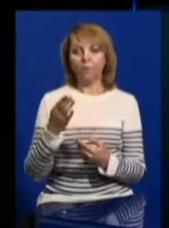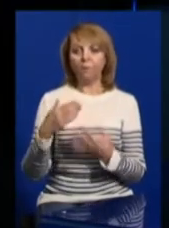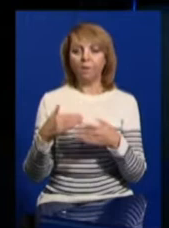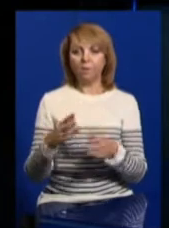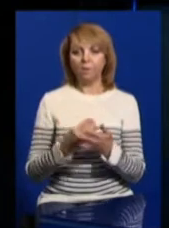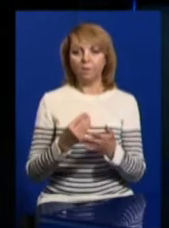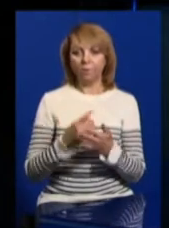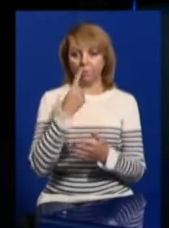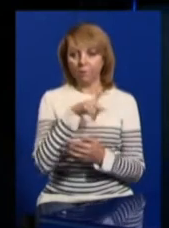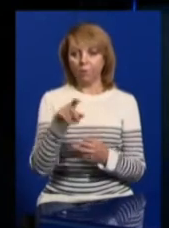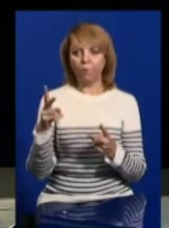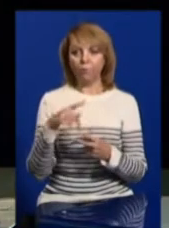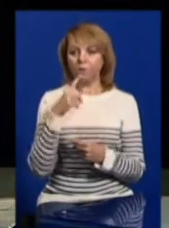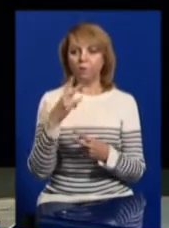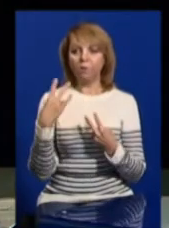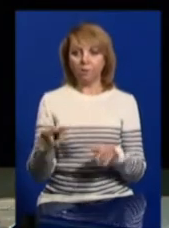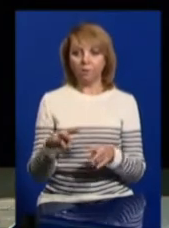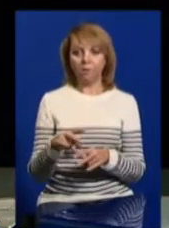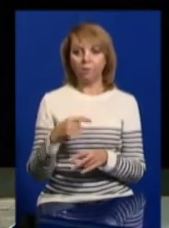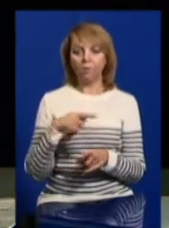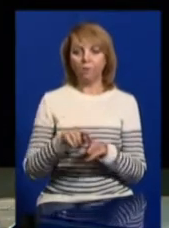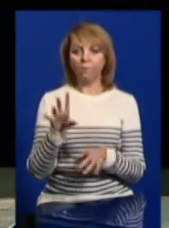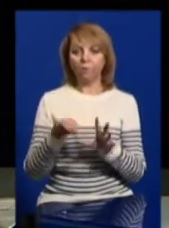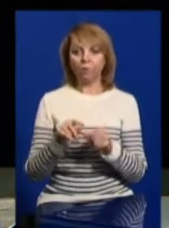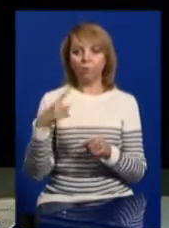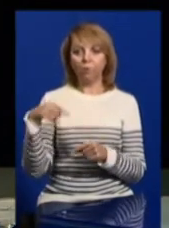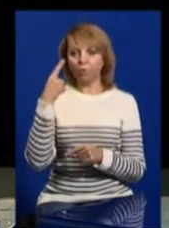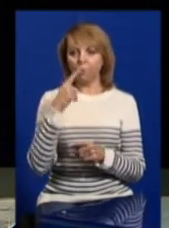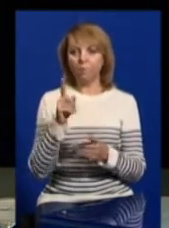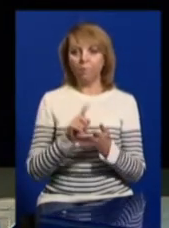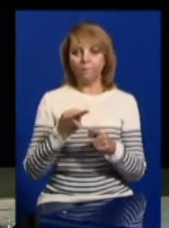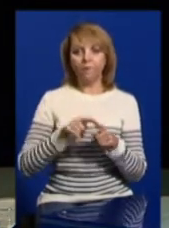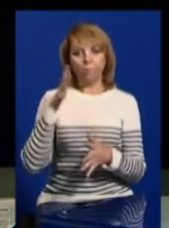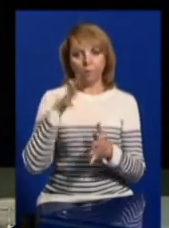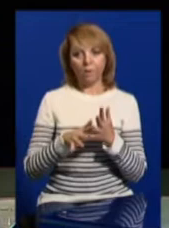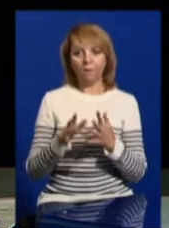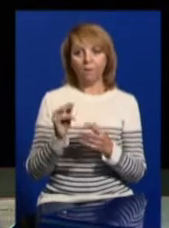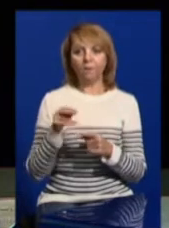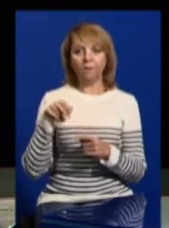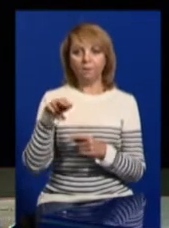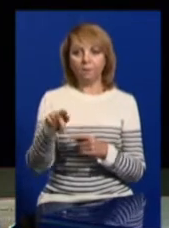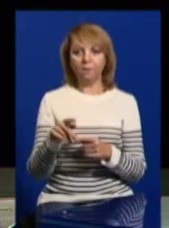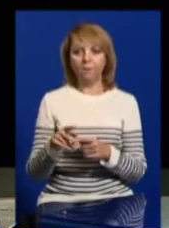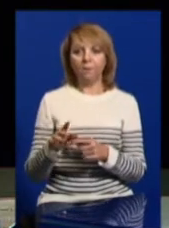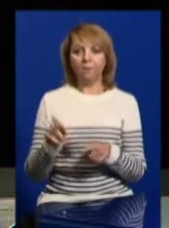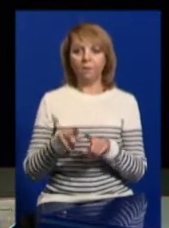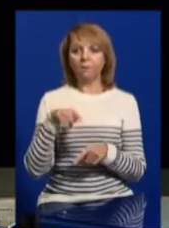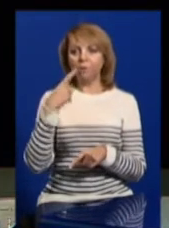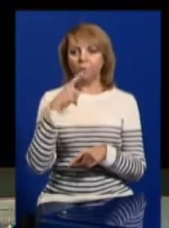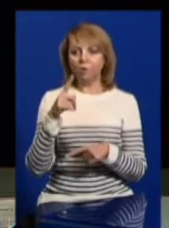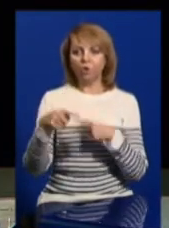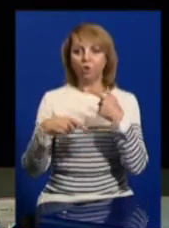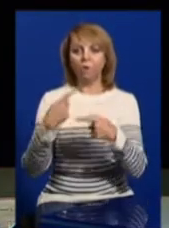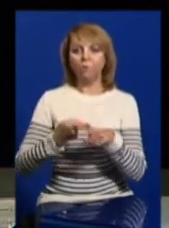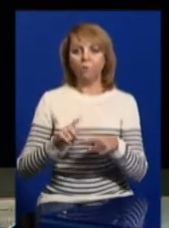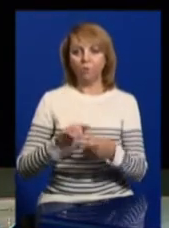рідних, каже «не треба», то я вважаю, що інша особа має це зрозуміти, а не іти і, так би мовити, через